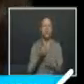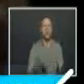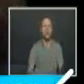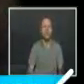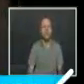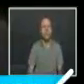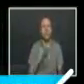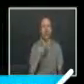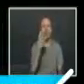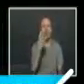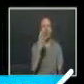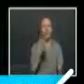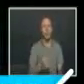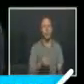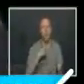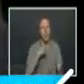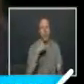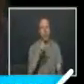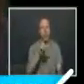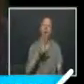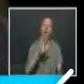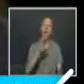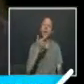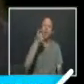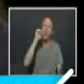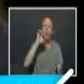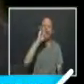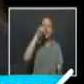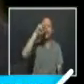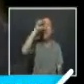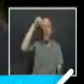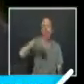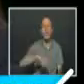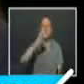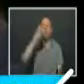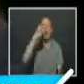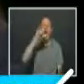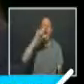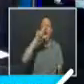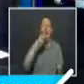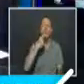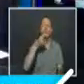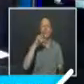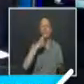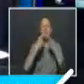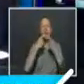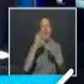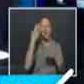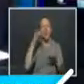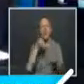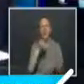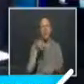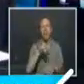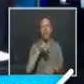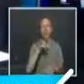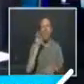לך, בדומה למה שאתמול ינון מגל אמר לך באותה השיחה שהייתה ביניכם, בא ואמר, זה ראש